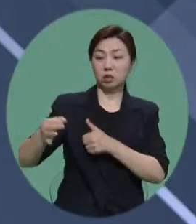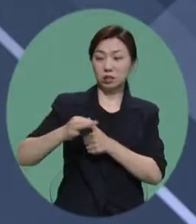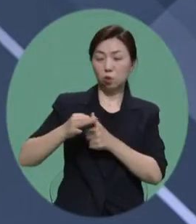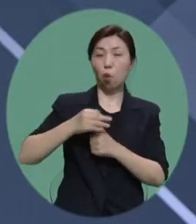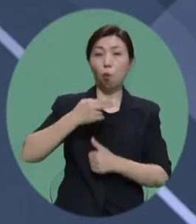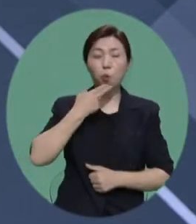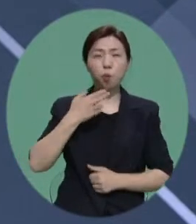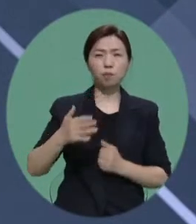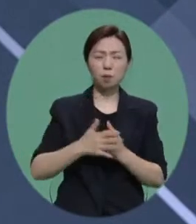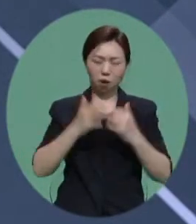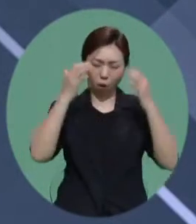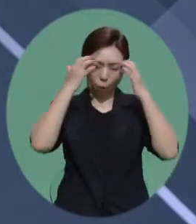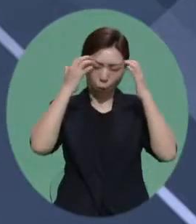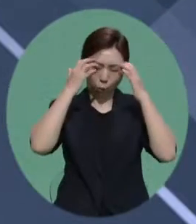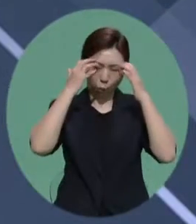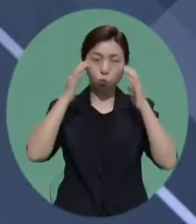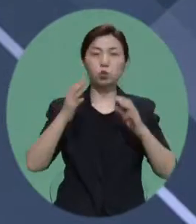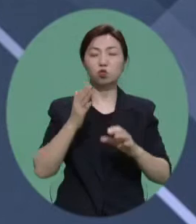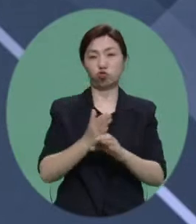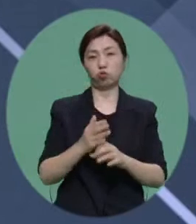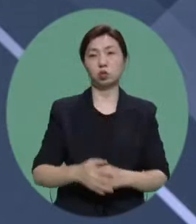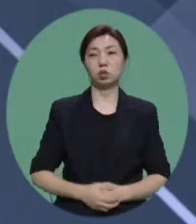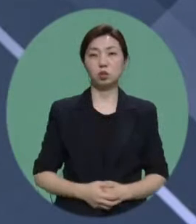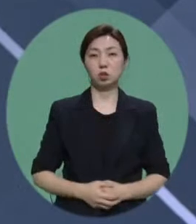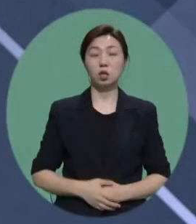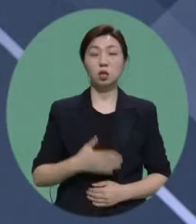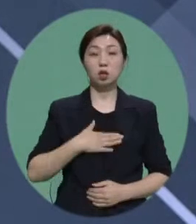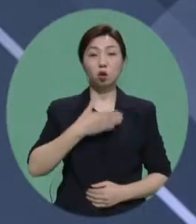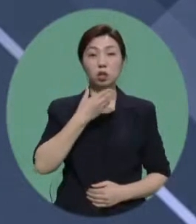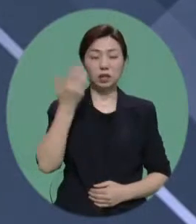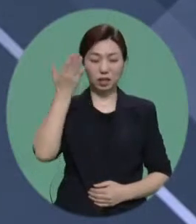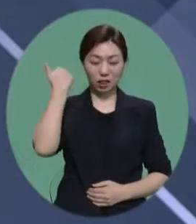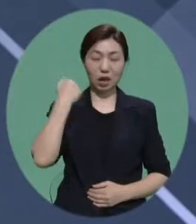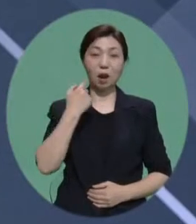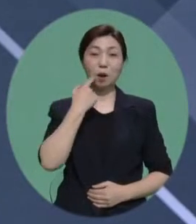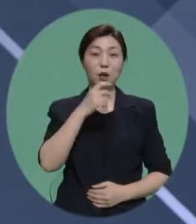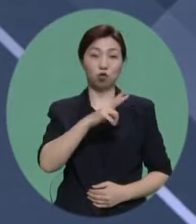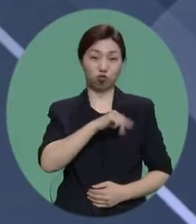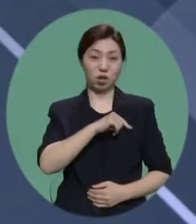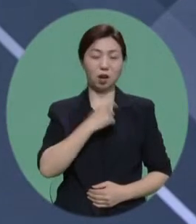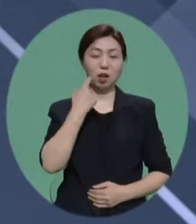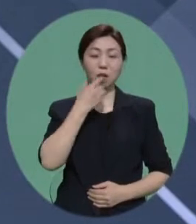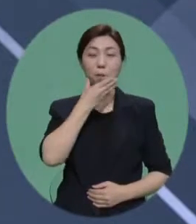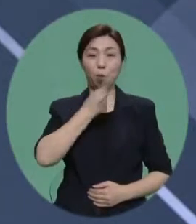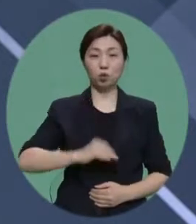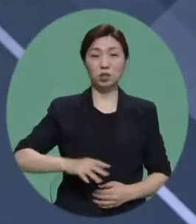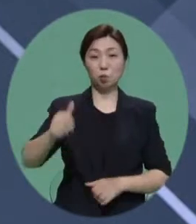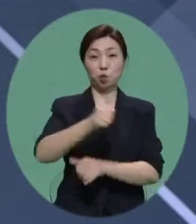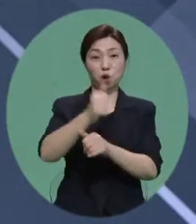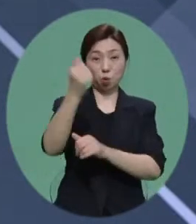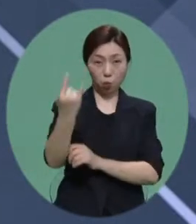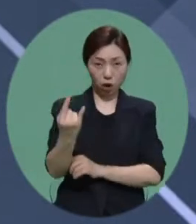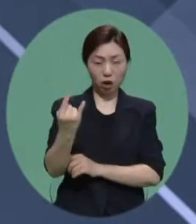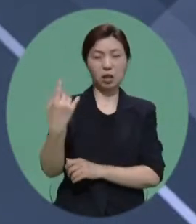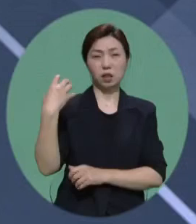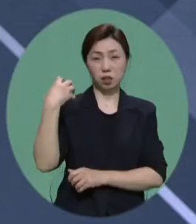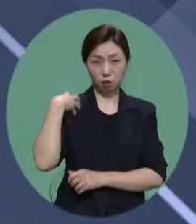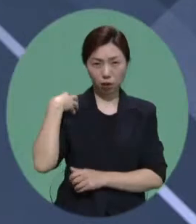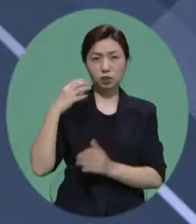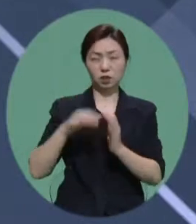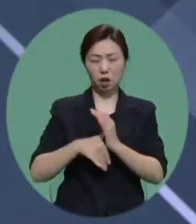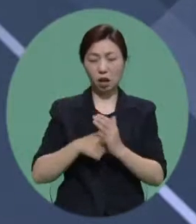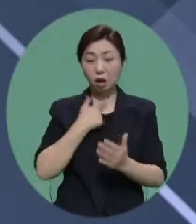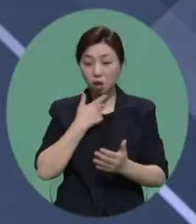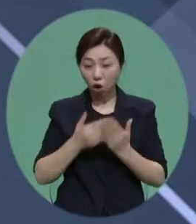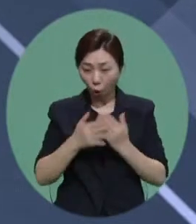저는 보건복지위 원을 하면서 이 문제를 절감을 했기 때문에 이번에 저는 공약으로 어부 향후 자